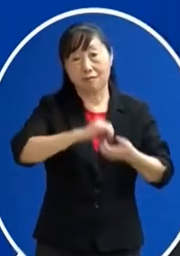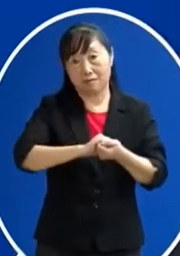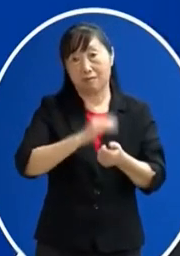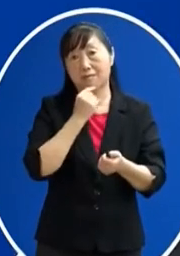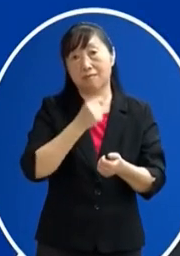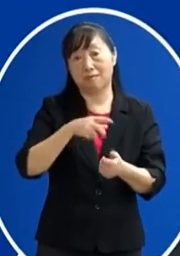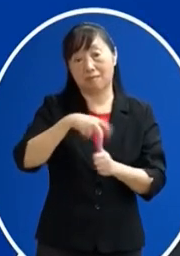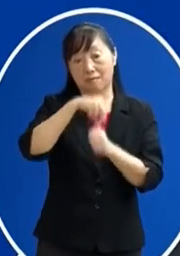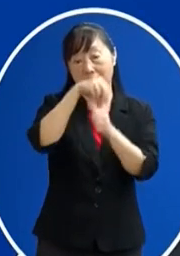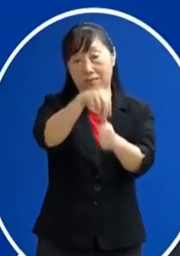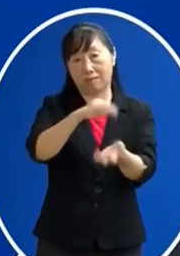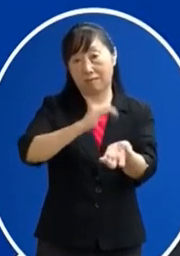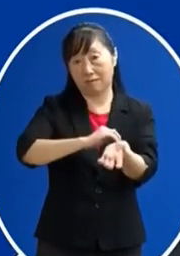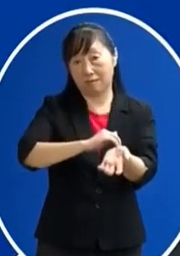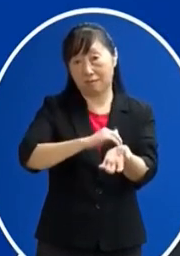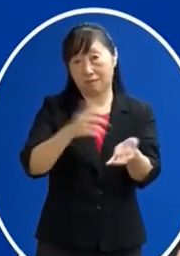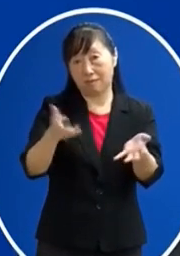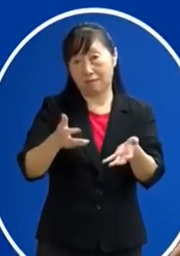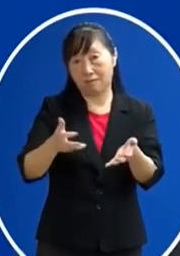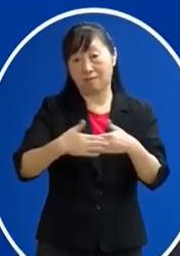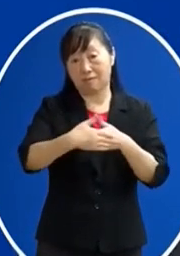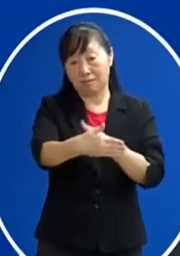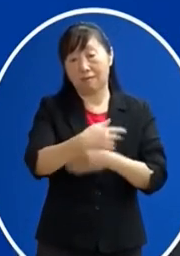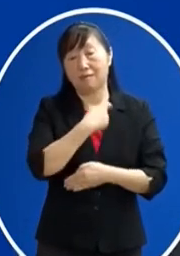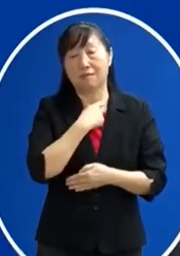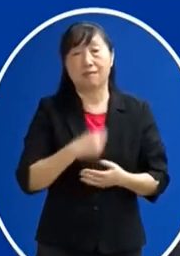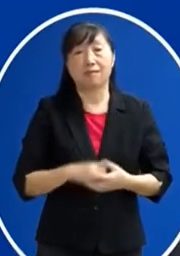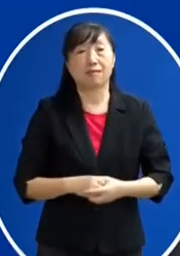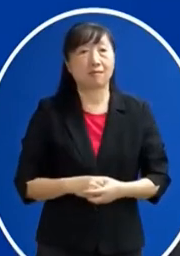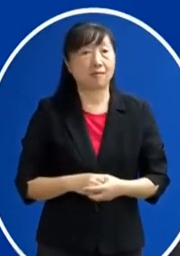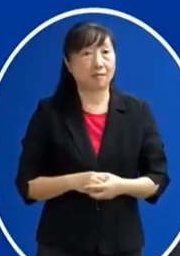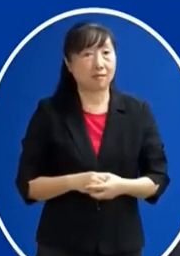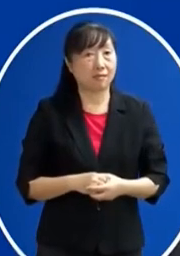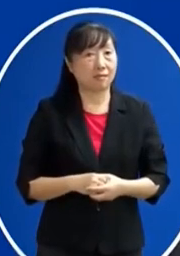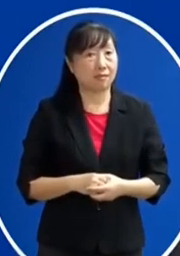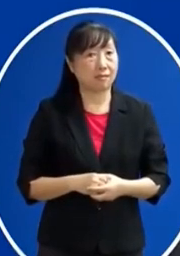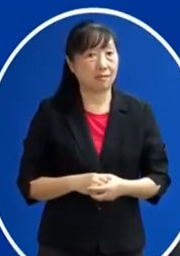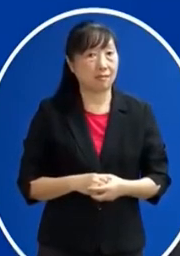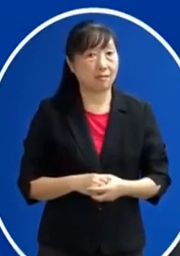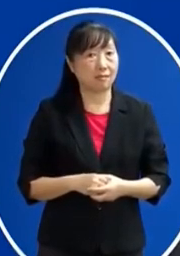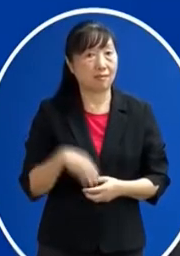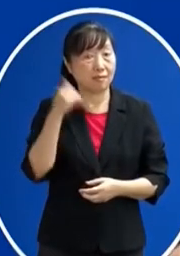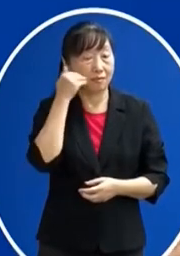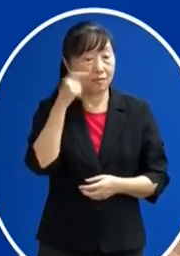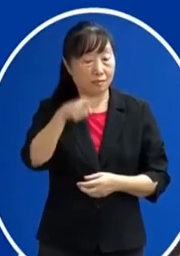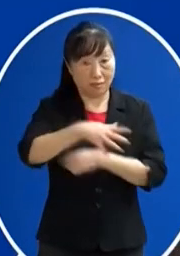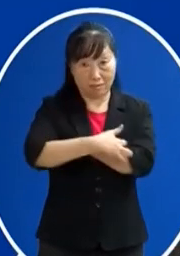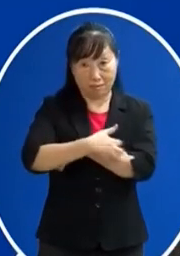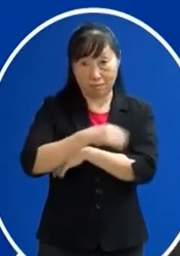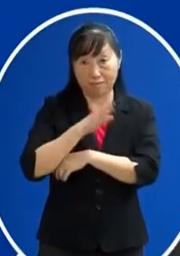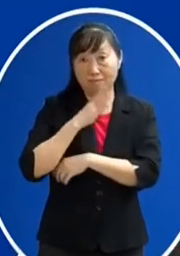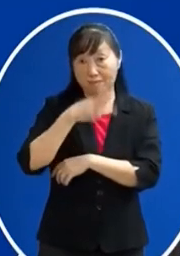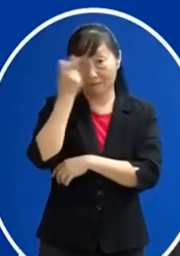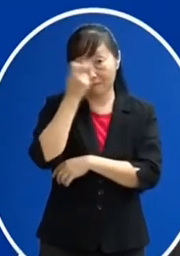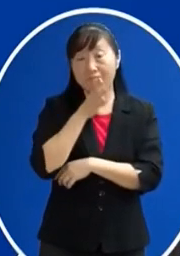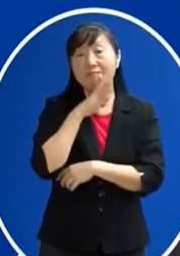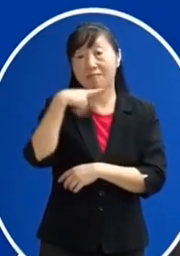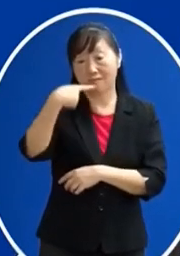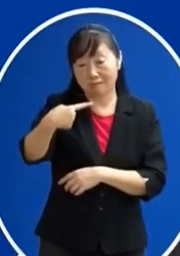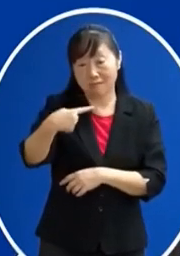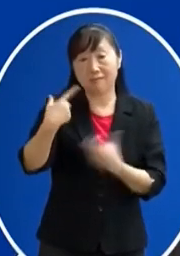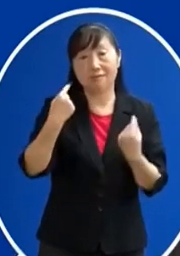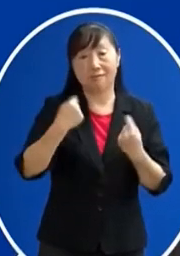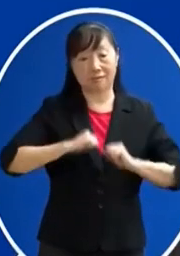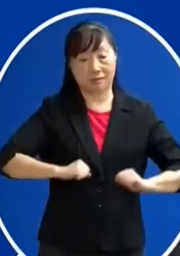排就医跟这个相关的隔离治疗。那如果这个移工是阴性的话，要办理健康的监